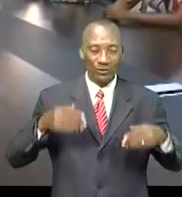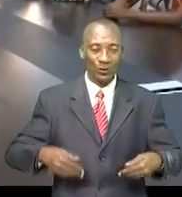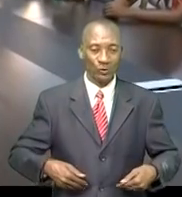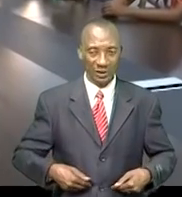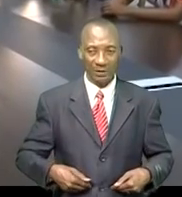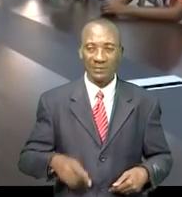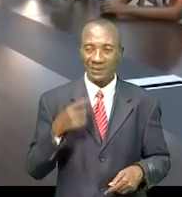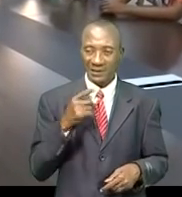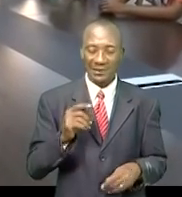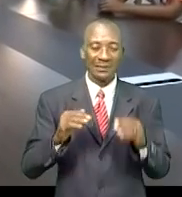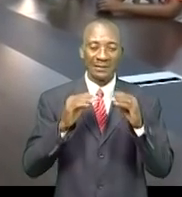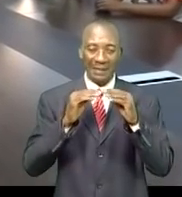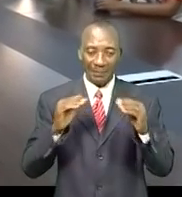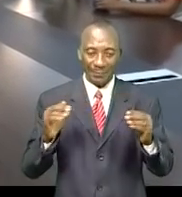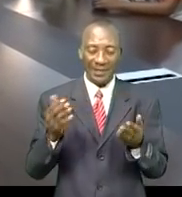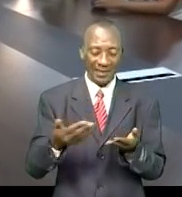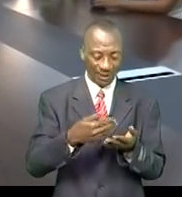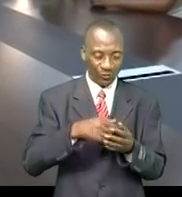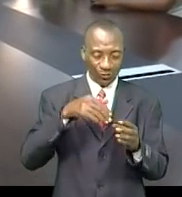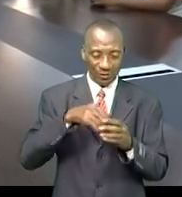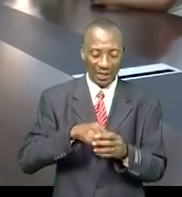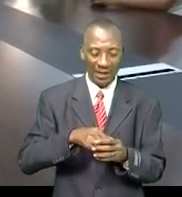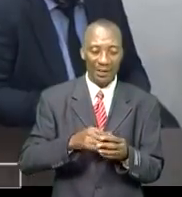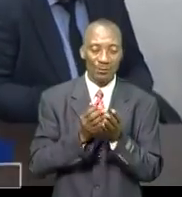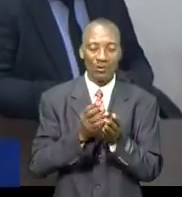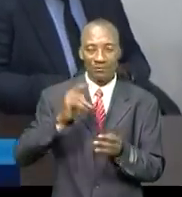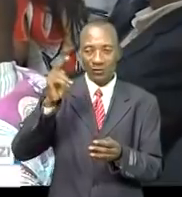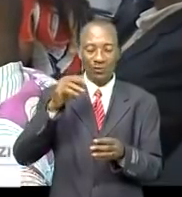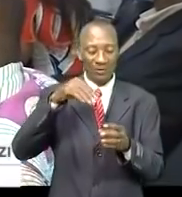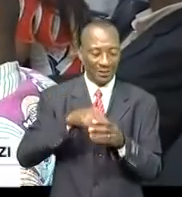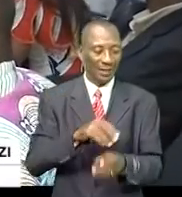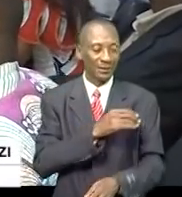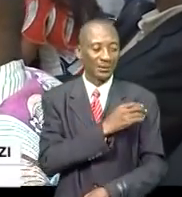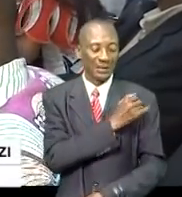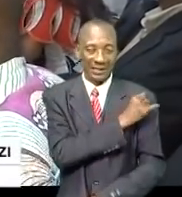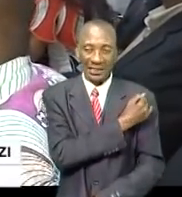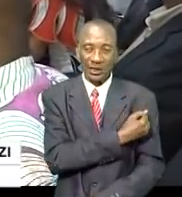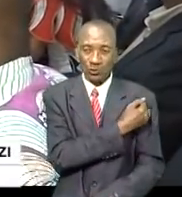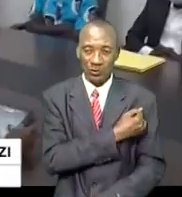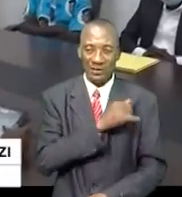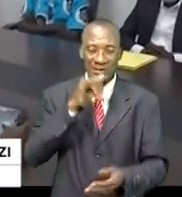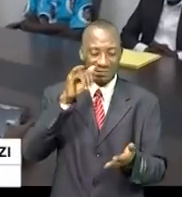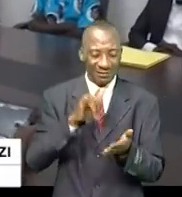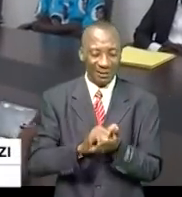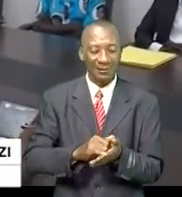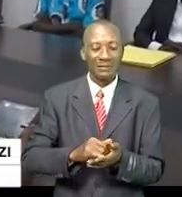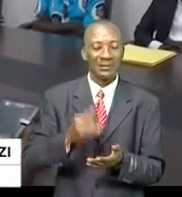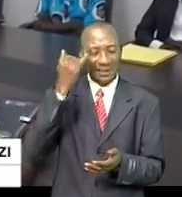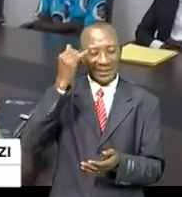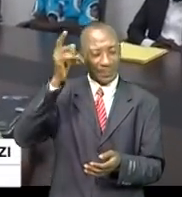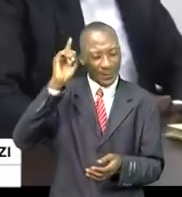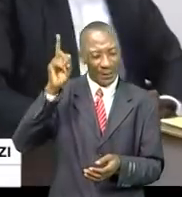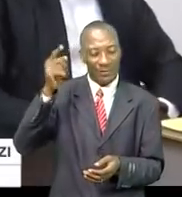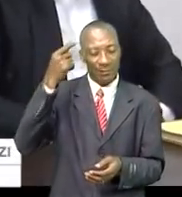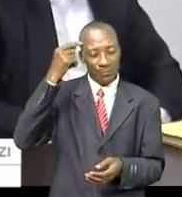le retour de la paix dans les provinces du Nord Kivu et de l'Ituri demeure une priorité pour le gouvernement